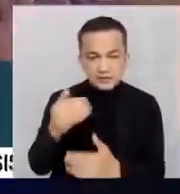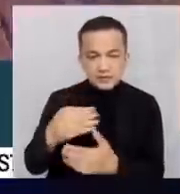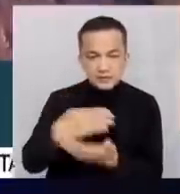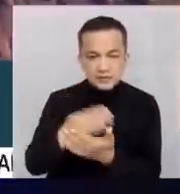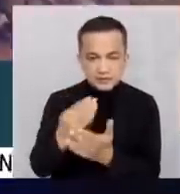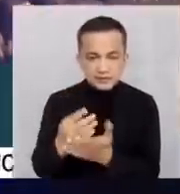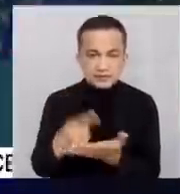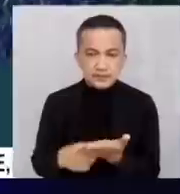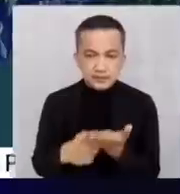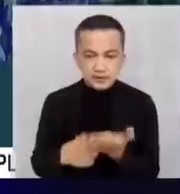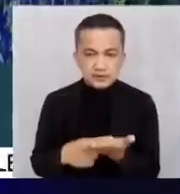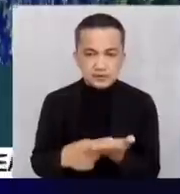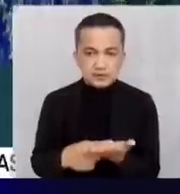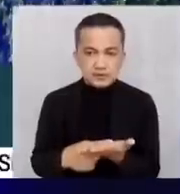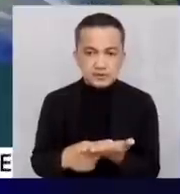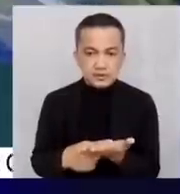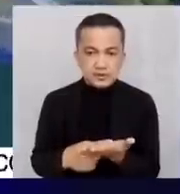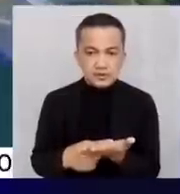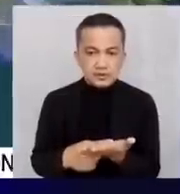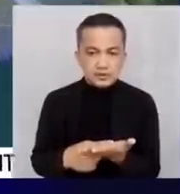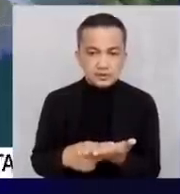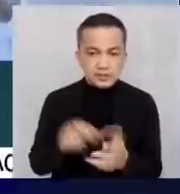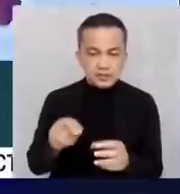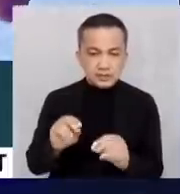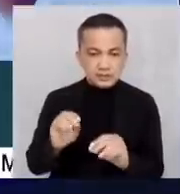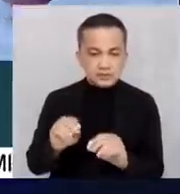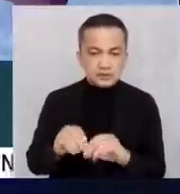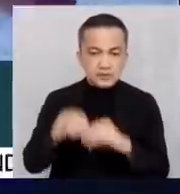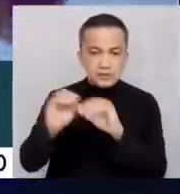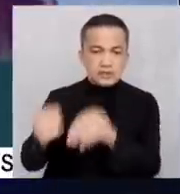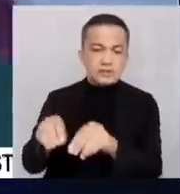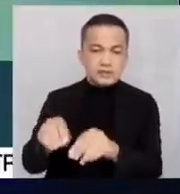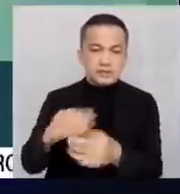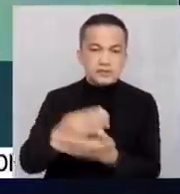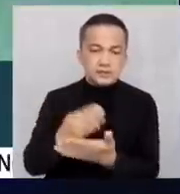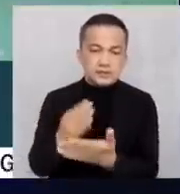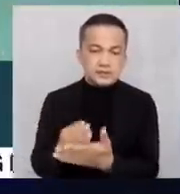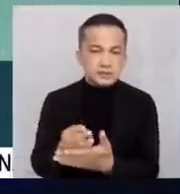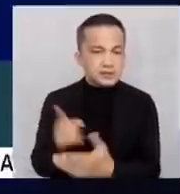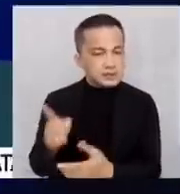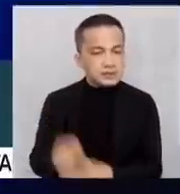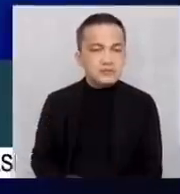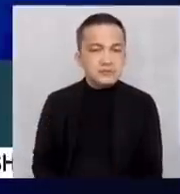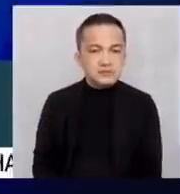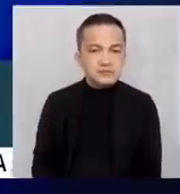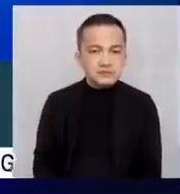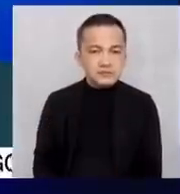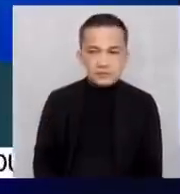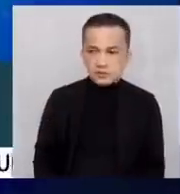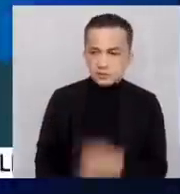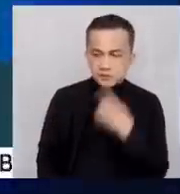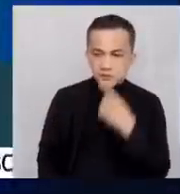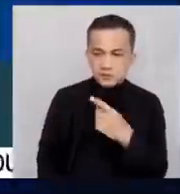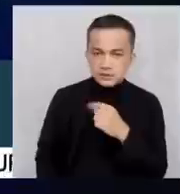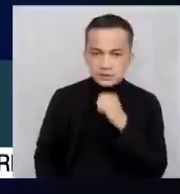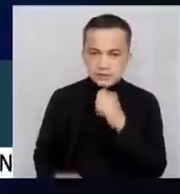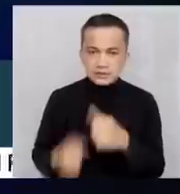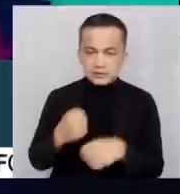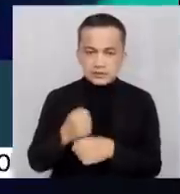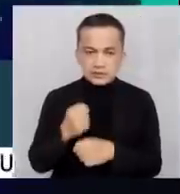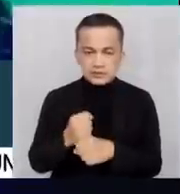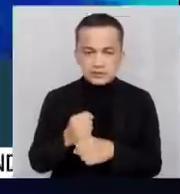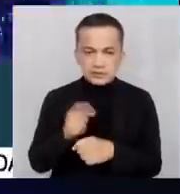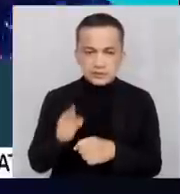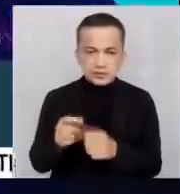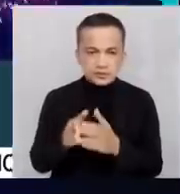kung kailangan pa ba natin maglagay ng budget dito sa banding. Kung sila mismo nagsasabi, we don't need this kind of mga video